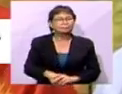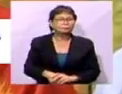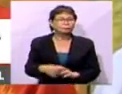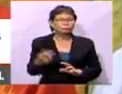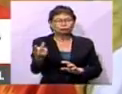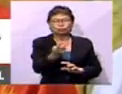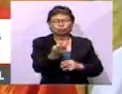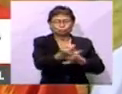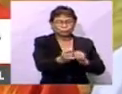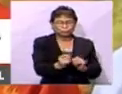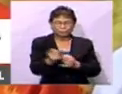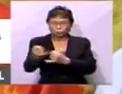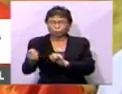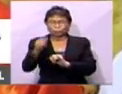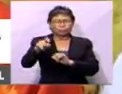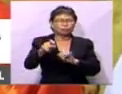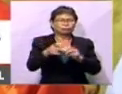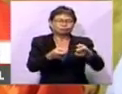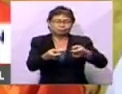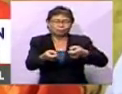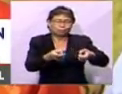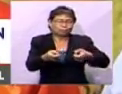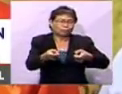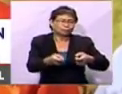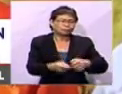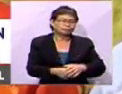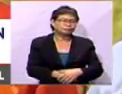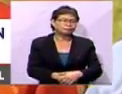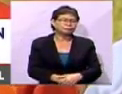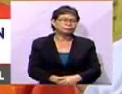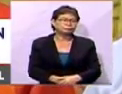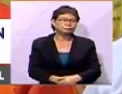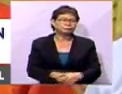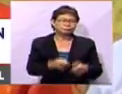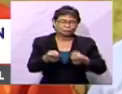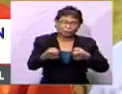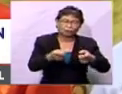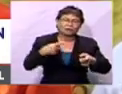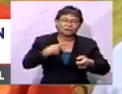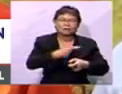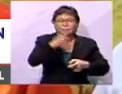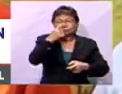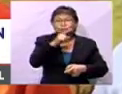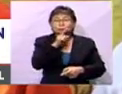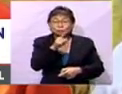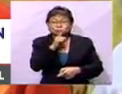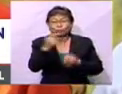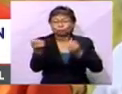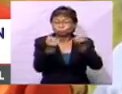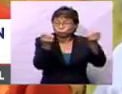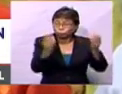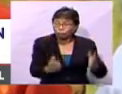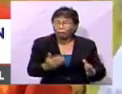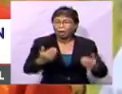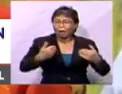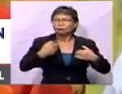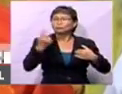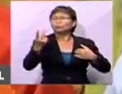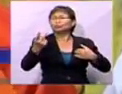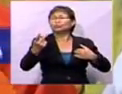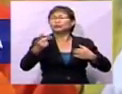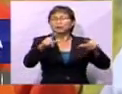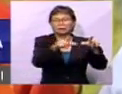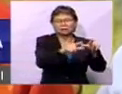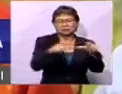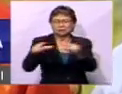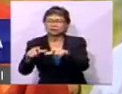Dua-dua jabatan ini perlu buat penyelarasan. Buat penyelarasan dan yang kedua, kita kena pastikan pilot dia mempunyai dua-dua lesen ataupun dua orang